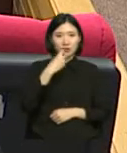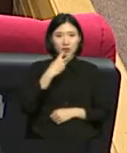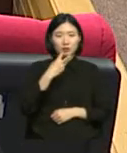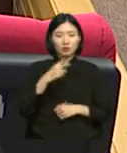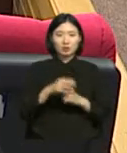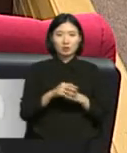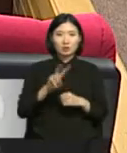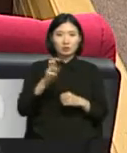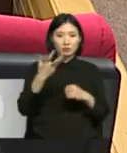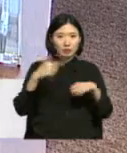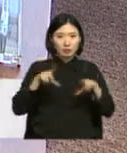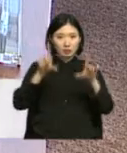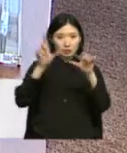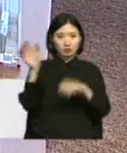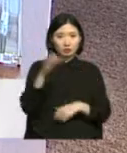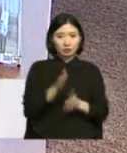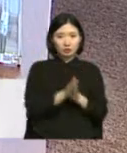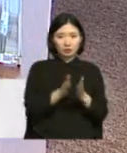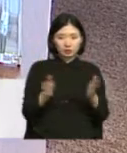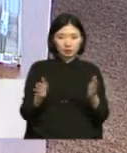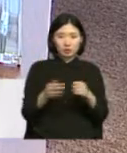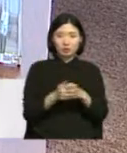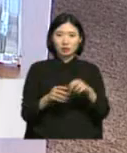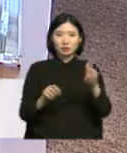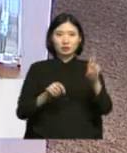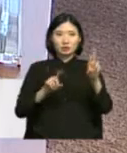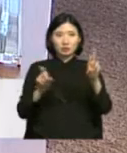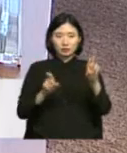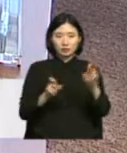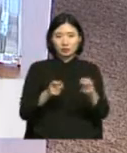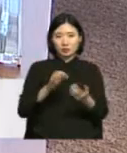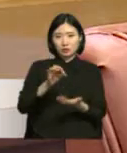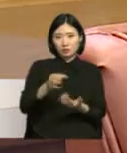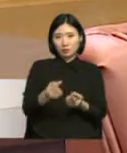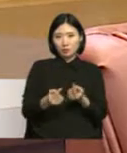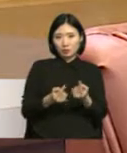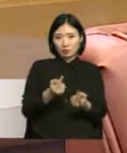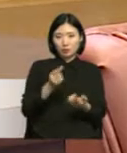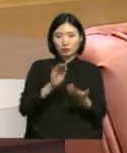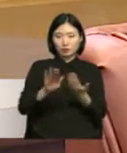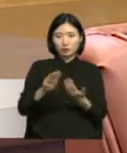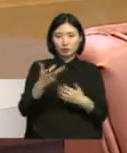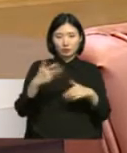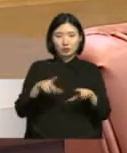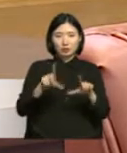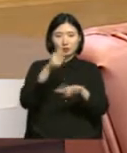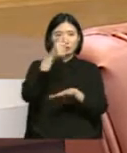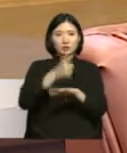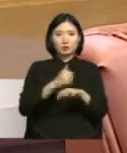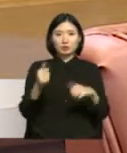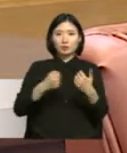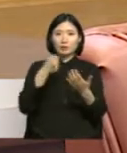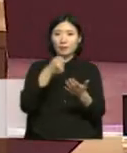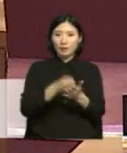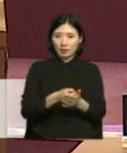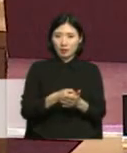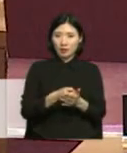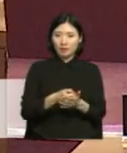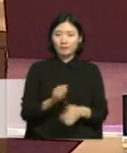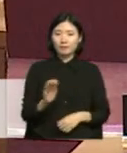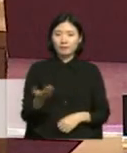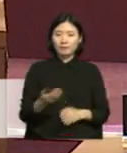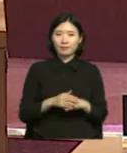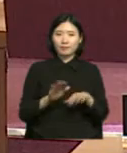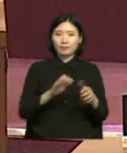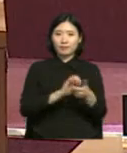이달 28일부터 시작해 다음 달 10일 개수 조정을 거쳐 같은 달 18일 최종 의결할 예정입니다.